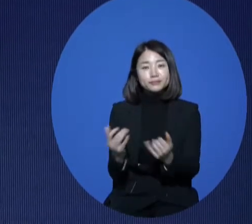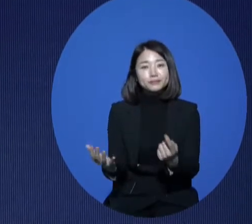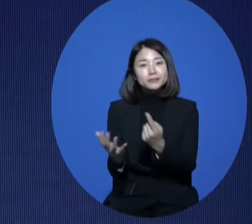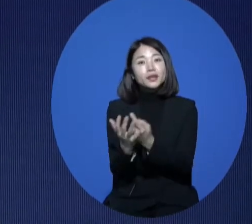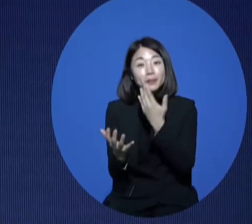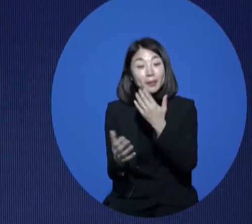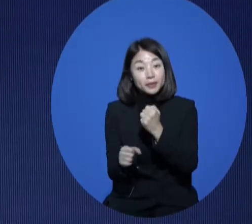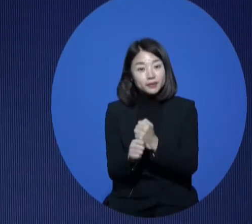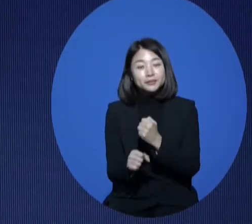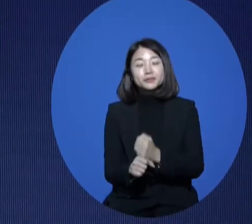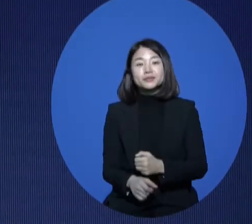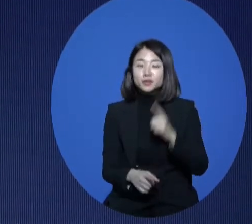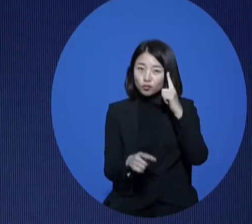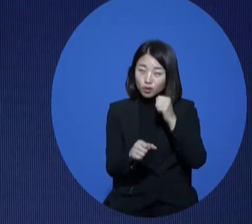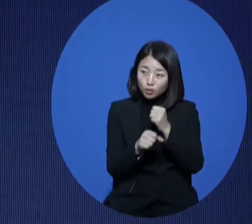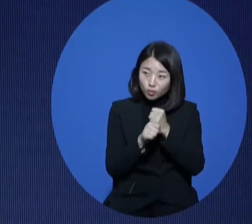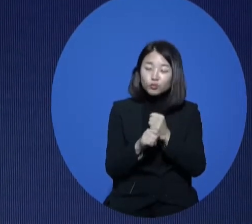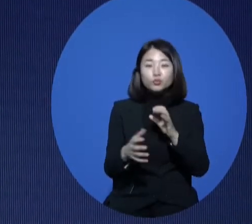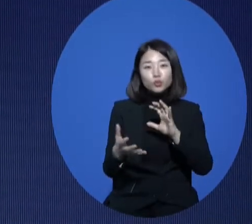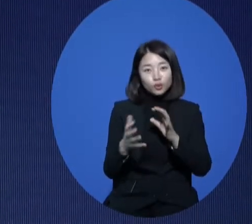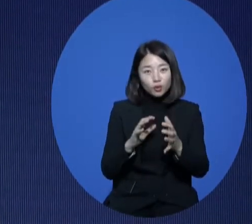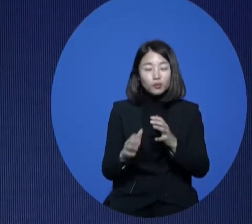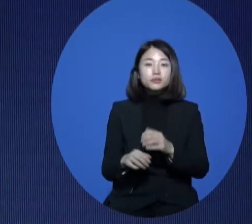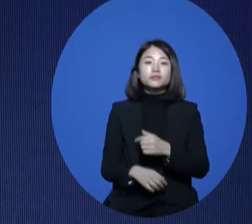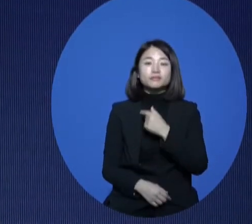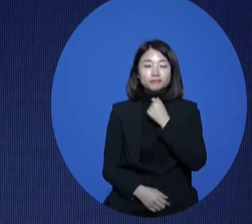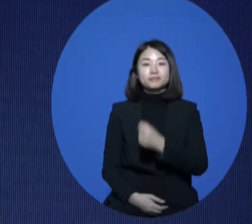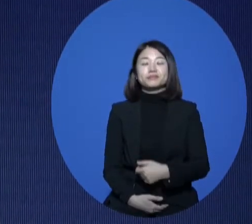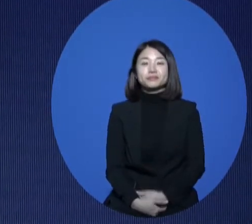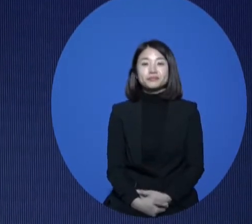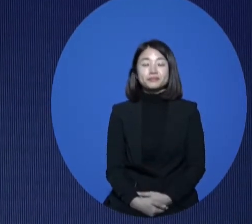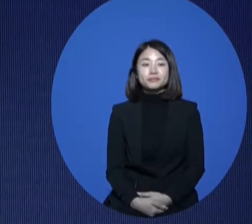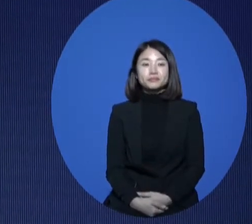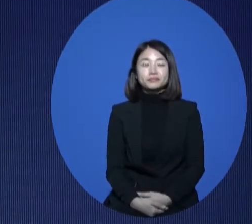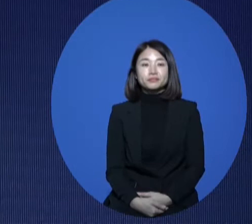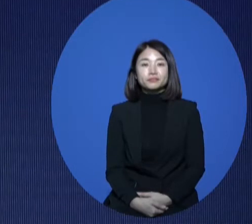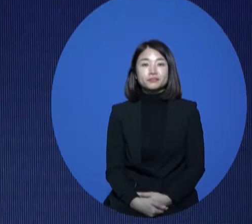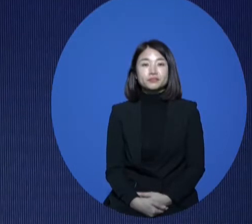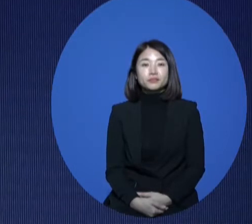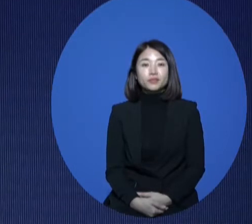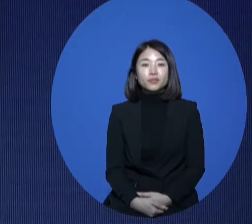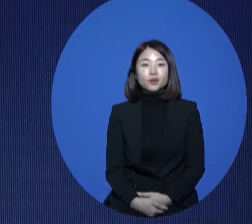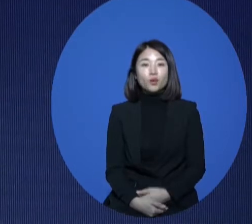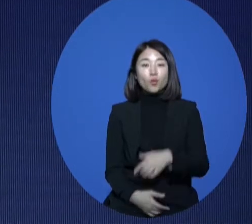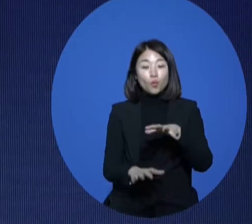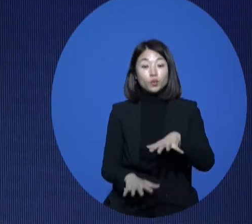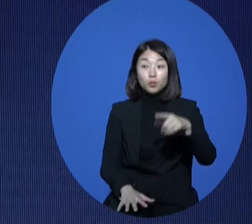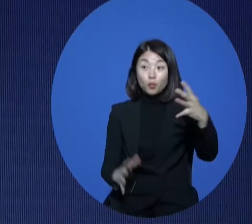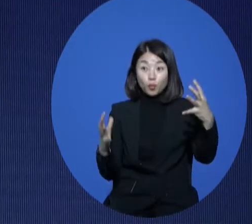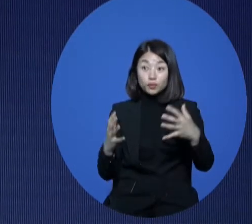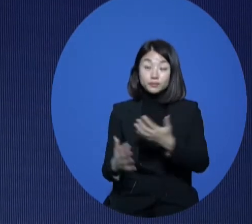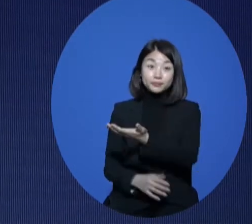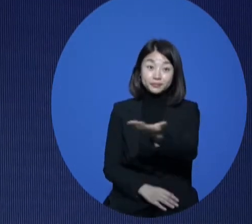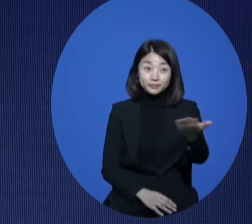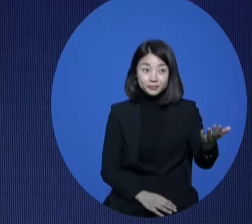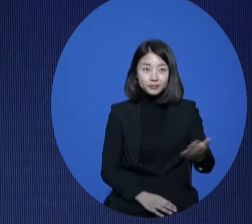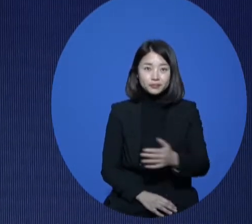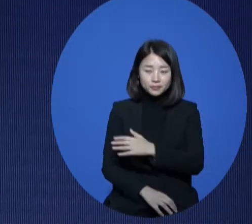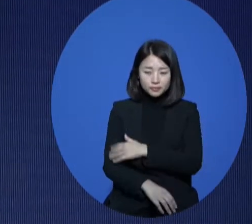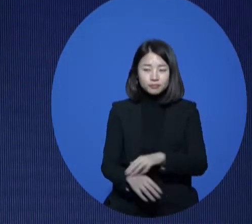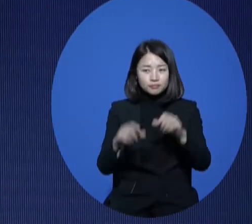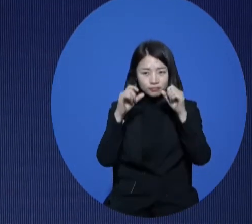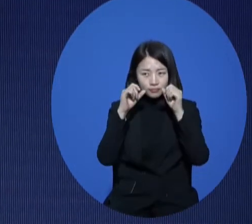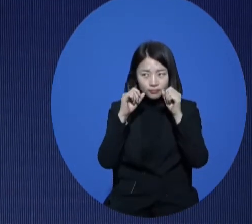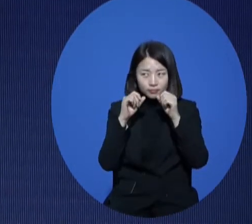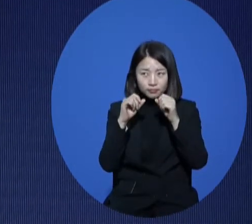같이 연구하고 토론하고 그렇게 해야 할 것 같습니다. 여러분들 오늘 이 세션을 통해서 여러분들이 많이